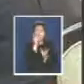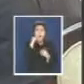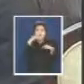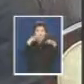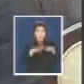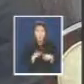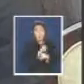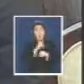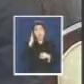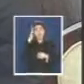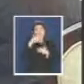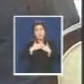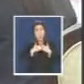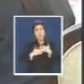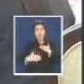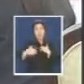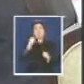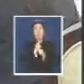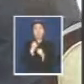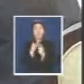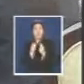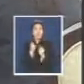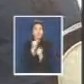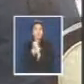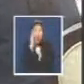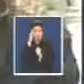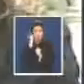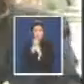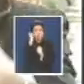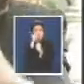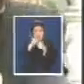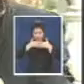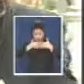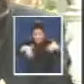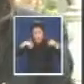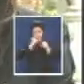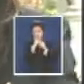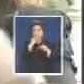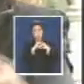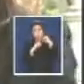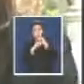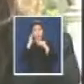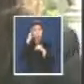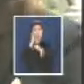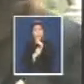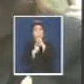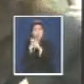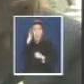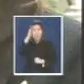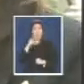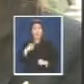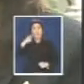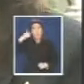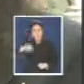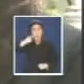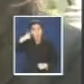ยะยาวถึงเรียนว่าต้องเร่งทำ ยังไงก็ต้องสร้าง ก็ต้องสร้างเพราะว่าถ้าเราไม่ทำปีนี้ปีหน้าเราก็จะเจอเลข 20,000 แล้วจะระบาย